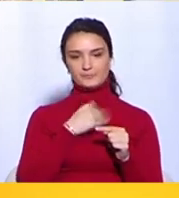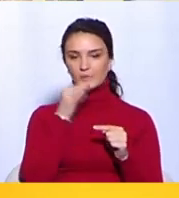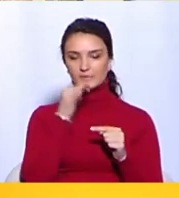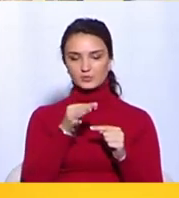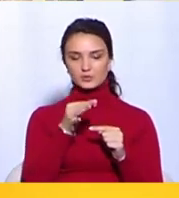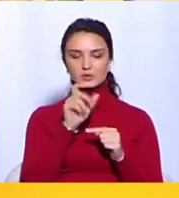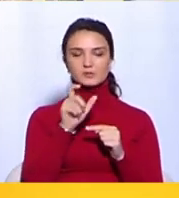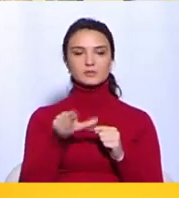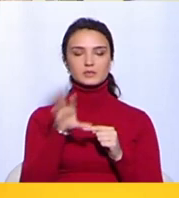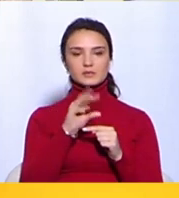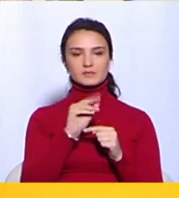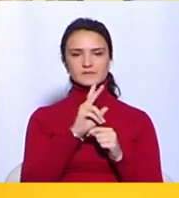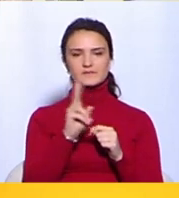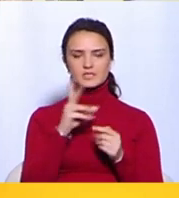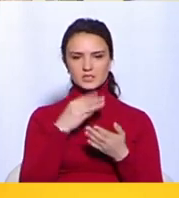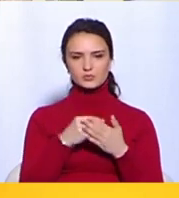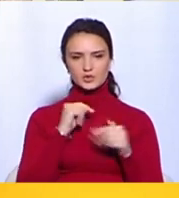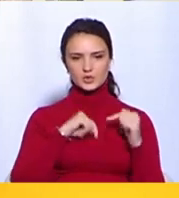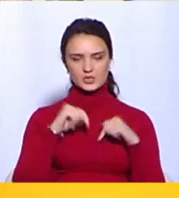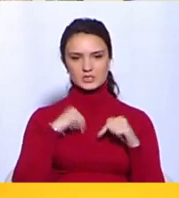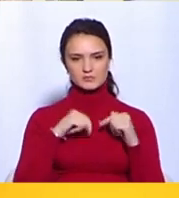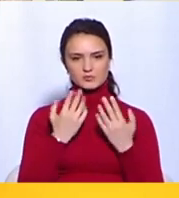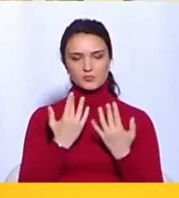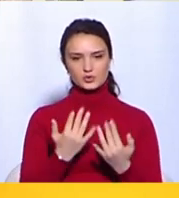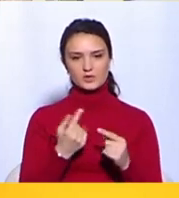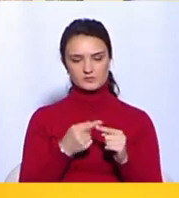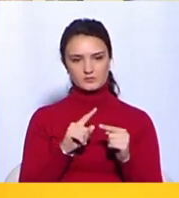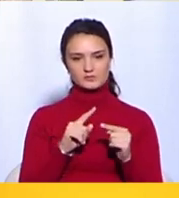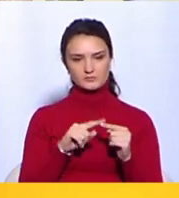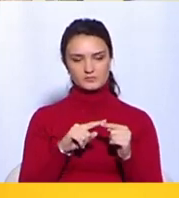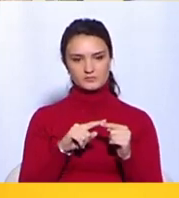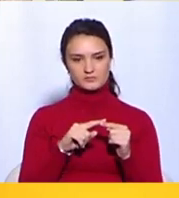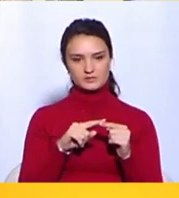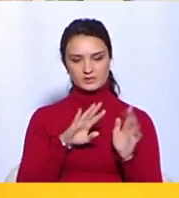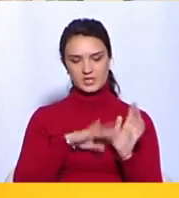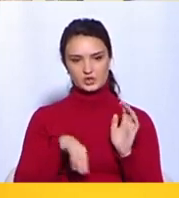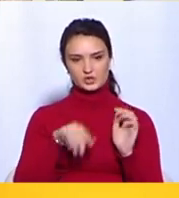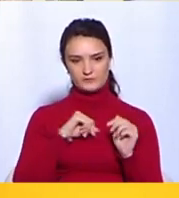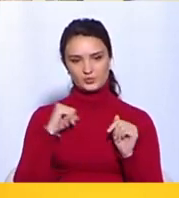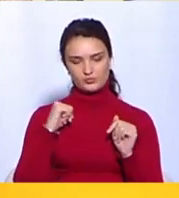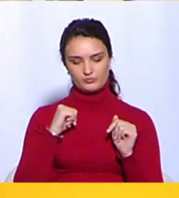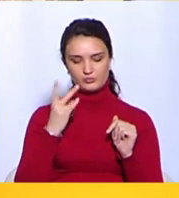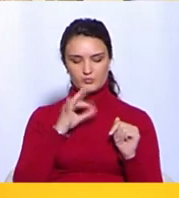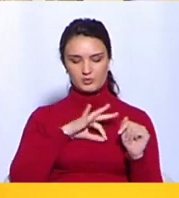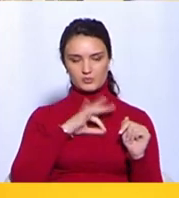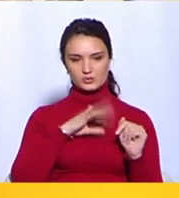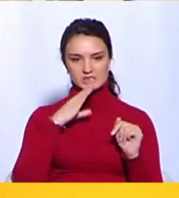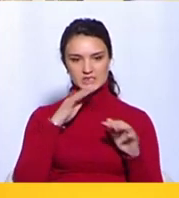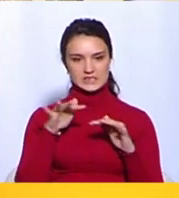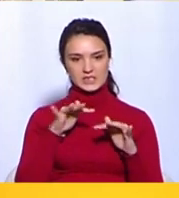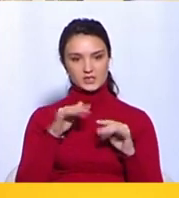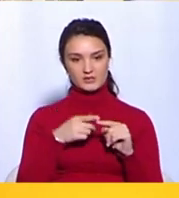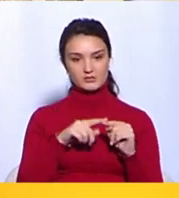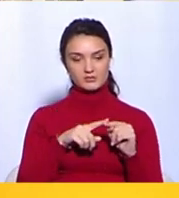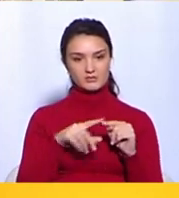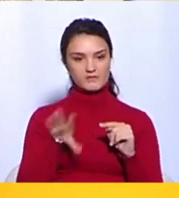ვუპასუხო იმ ადამიანებს, რომლებაც საკუთარი ორგანიზმის მოთხოვნილების შეუფასებლად გადაწყვიტეს განსაზღვრონ თვითონ მოხმარებული სითხის რაოდენობა და ამ